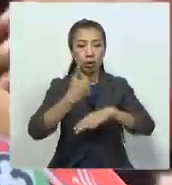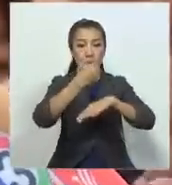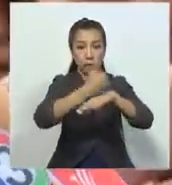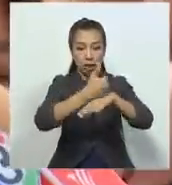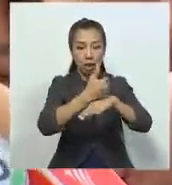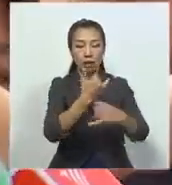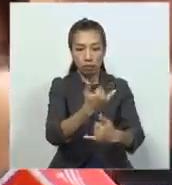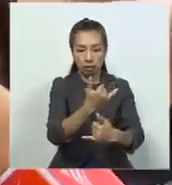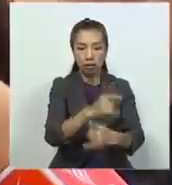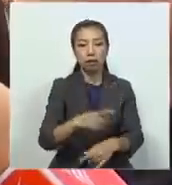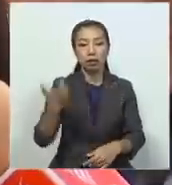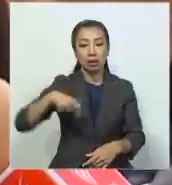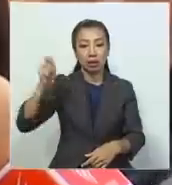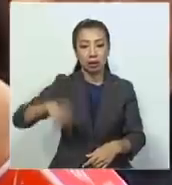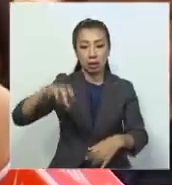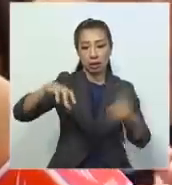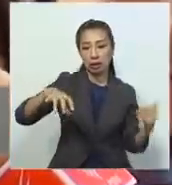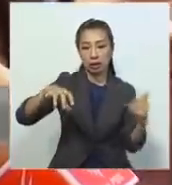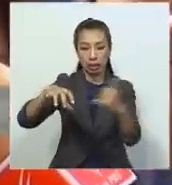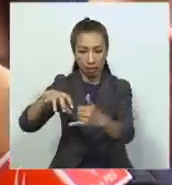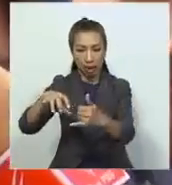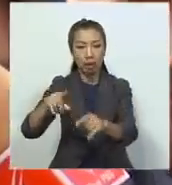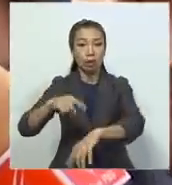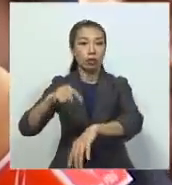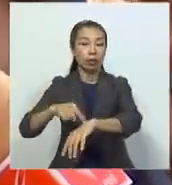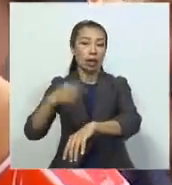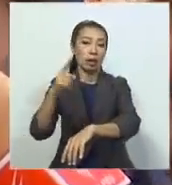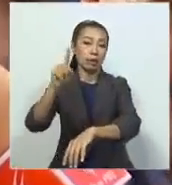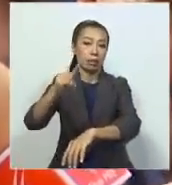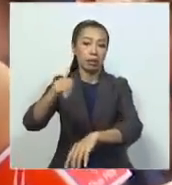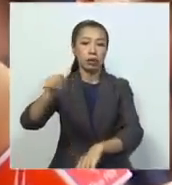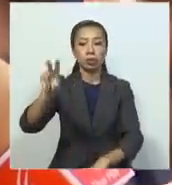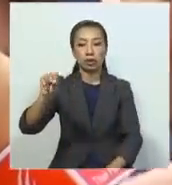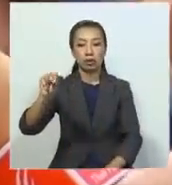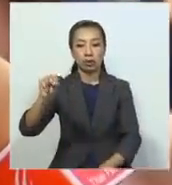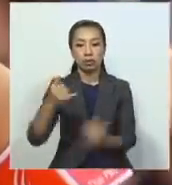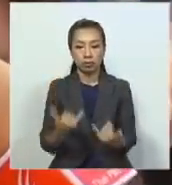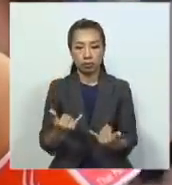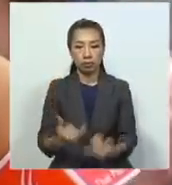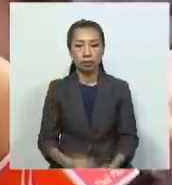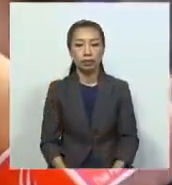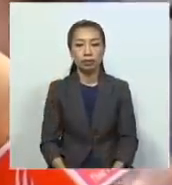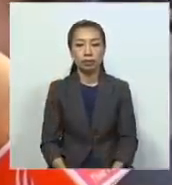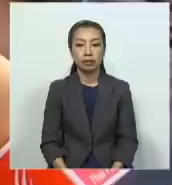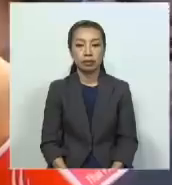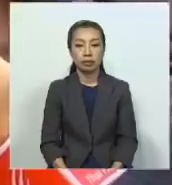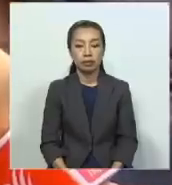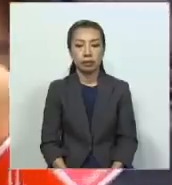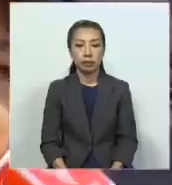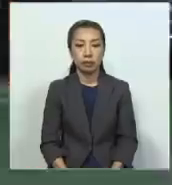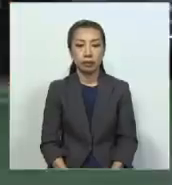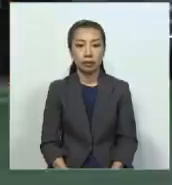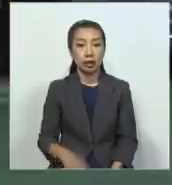พรรคจะเดินหน้าจะเดินทางไปสู่ไปศาลรัฐธรรมนูญในเวลา13:30นของวันนี้ด้วยครับทางด้าน